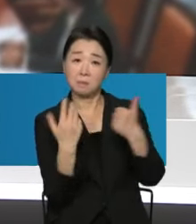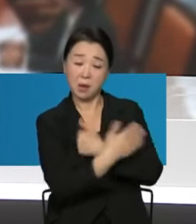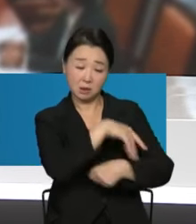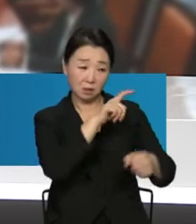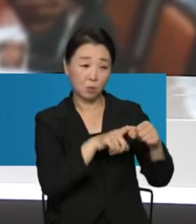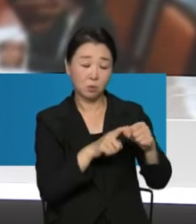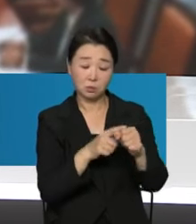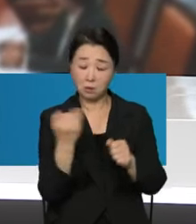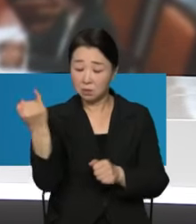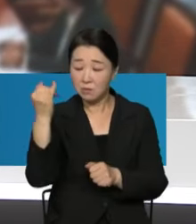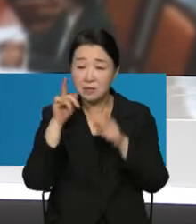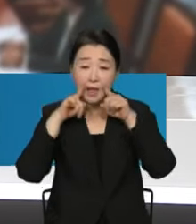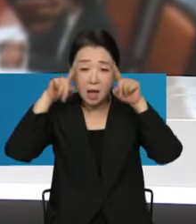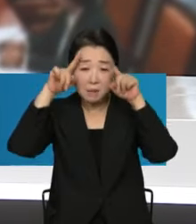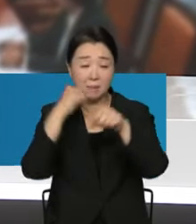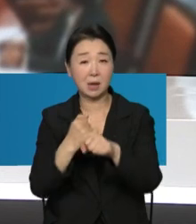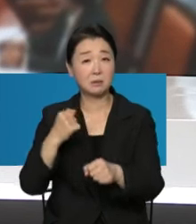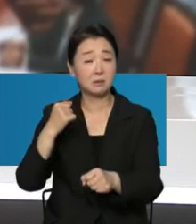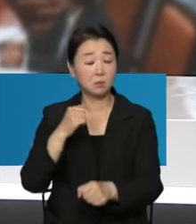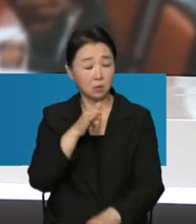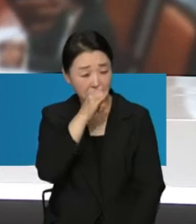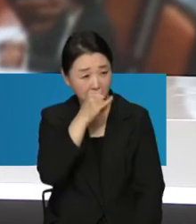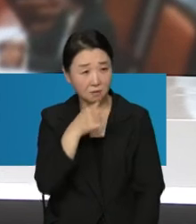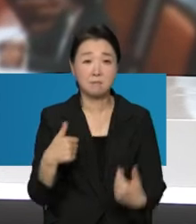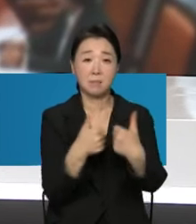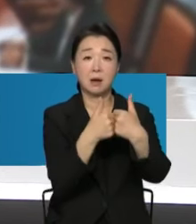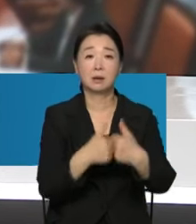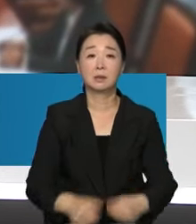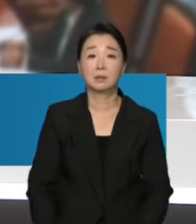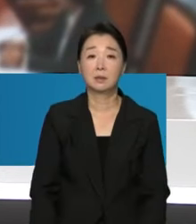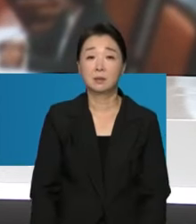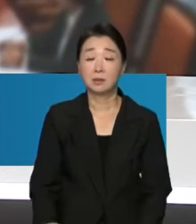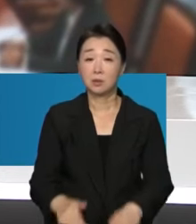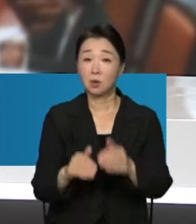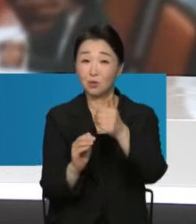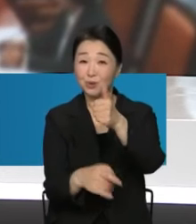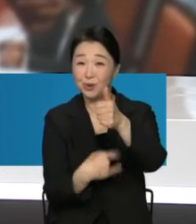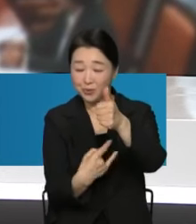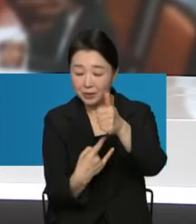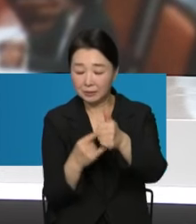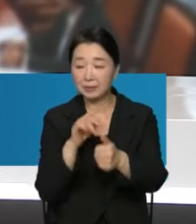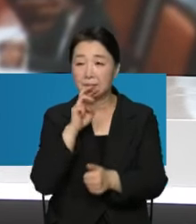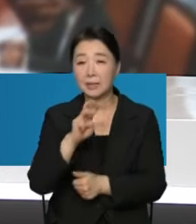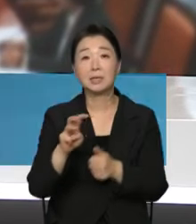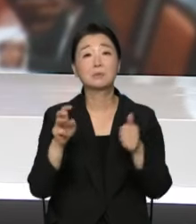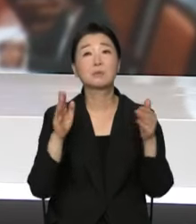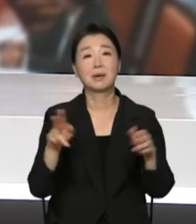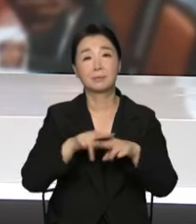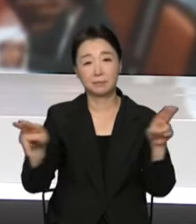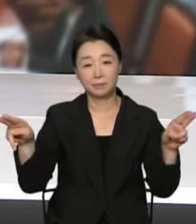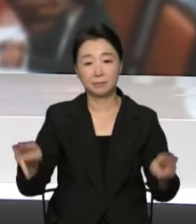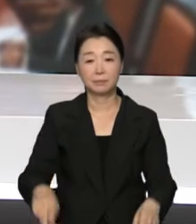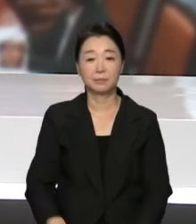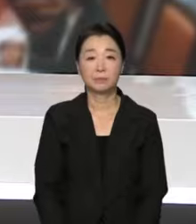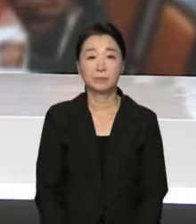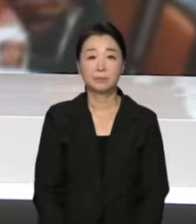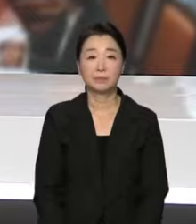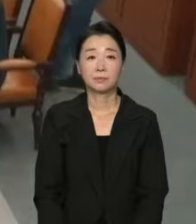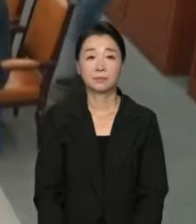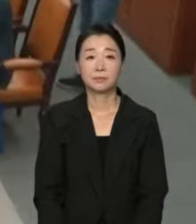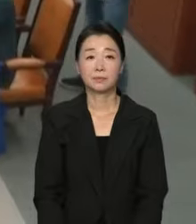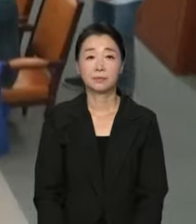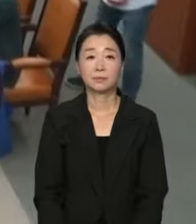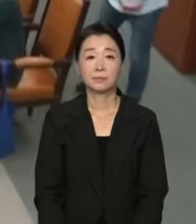위해 김 여사를 악마화하고 있다고 맞섰습니다. 결국 운영위는 40여 분 만에 파행됐습니다. 이승환 기자입니다.